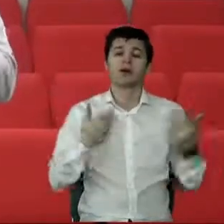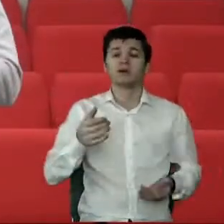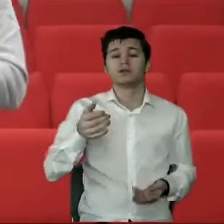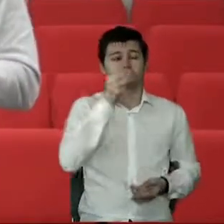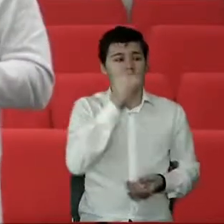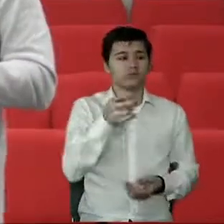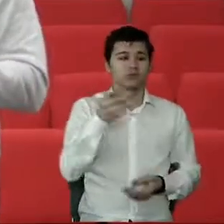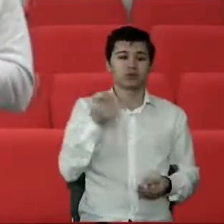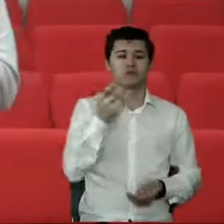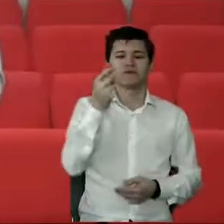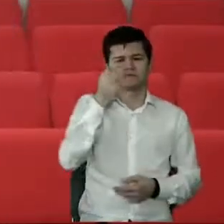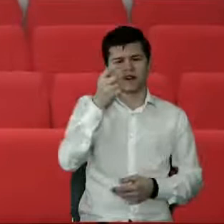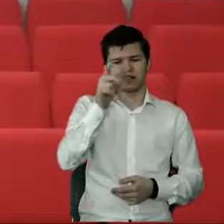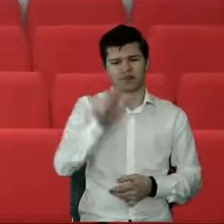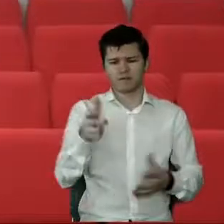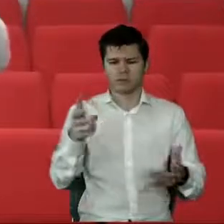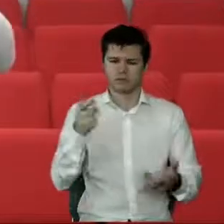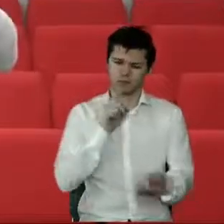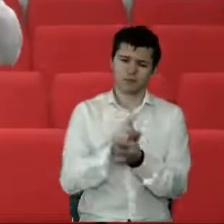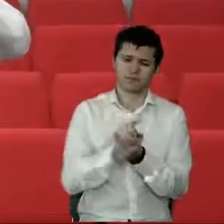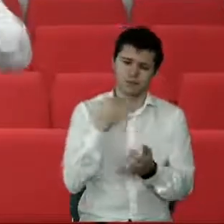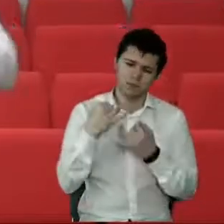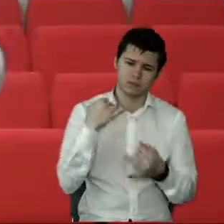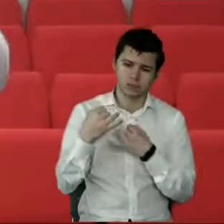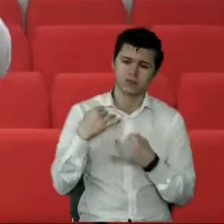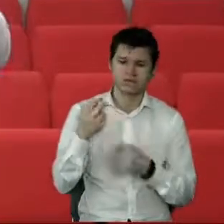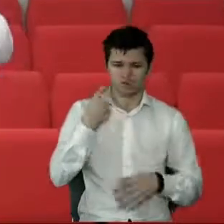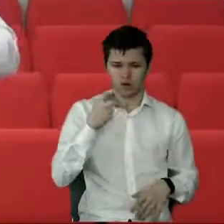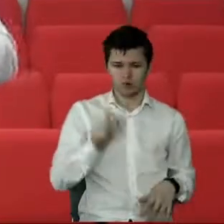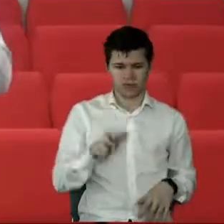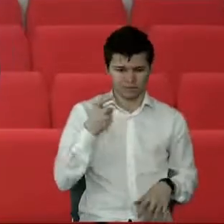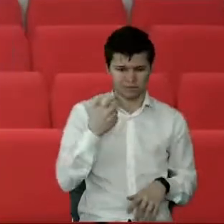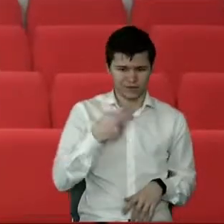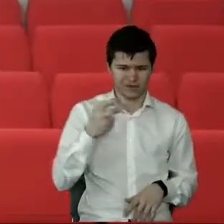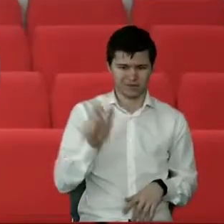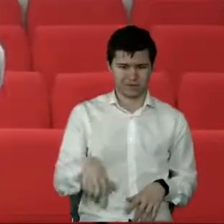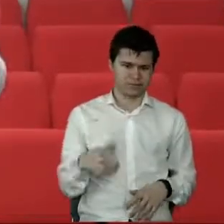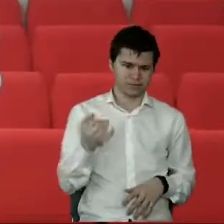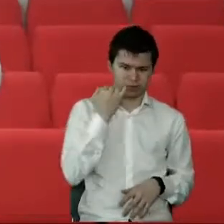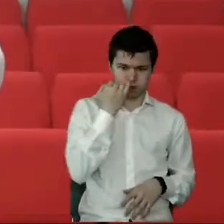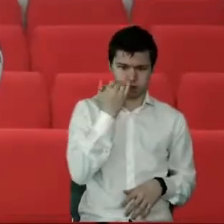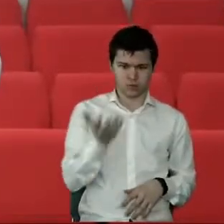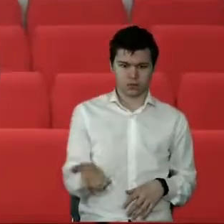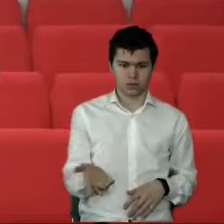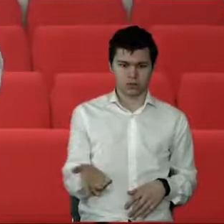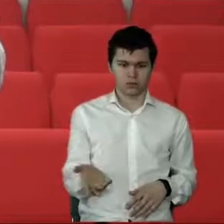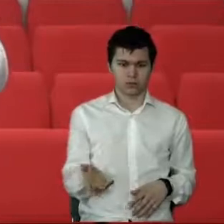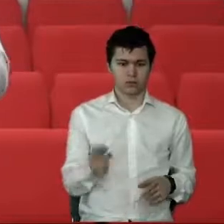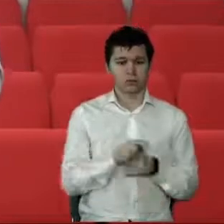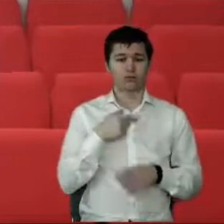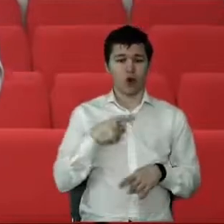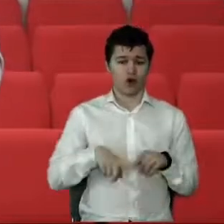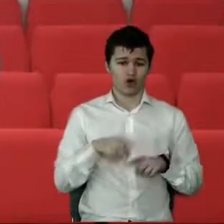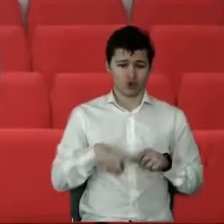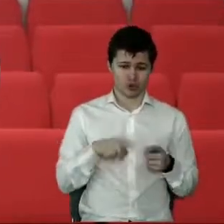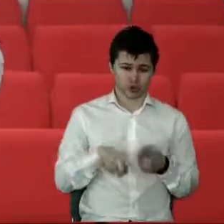дело каждый день. Это те люди, с кем ты разговариваешь, кого ты встречаешь каждый день. Твои родные, твои близкие,